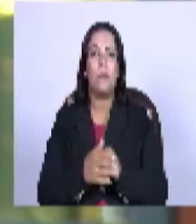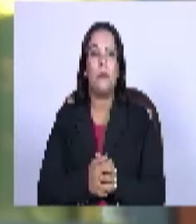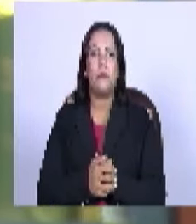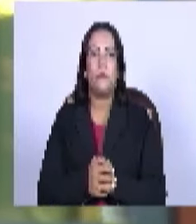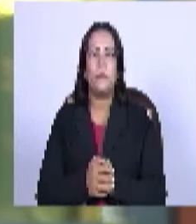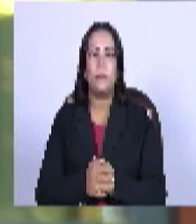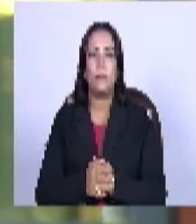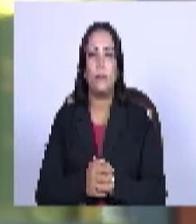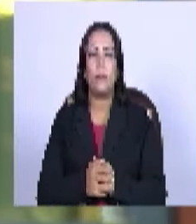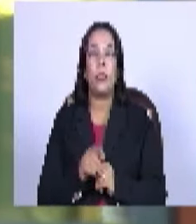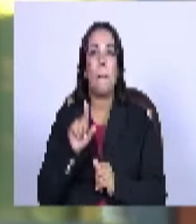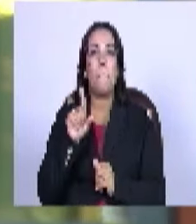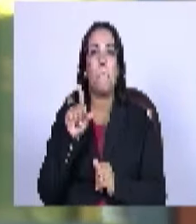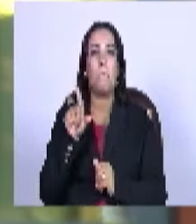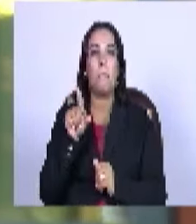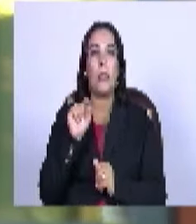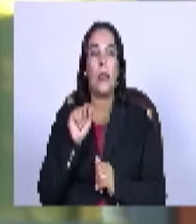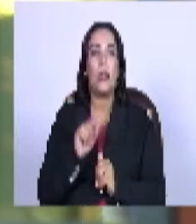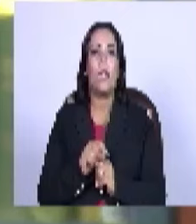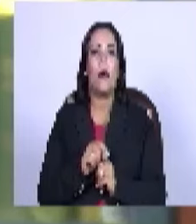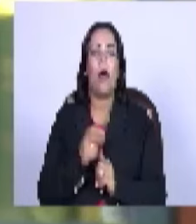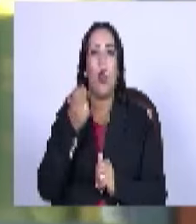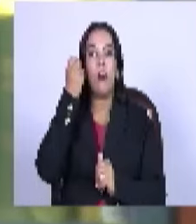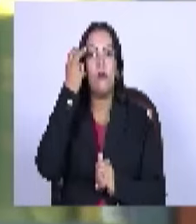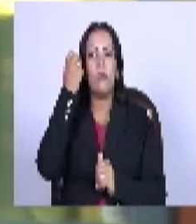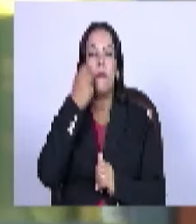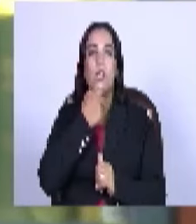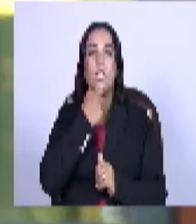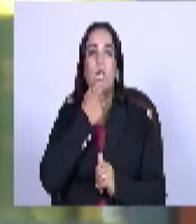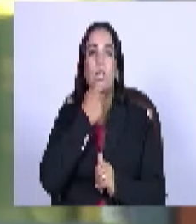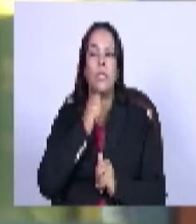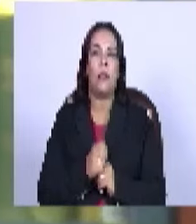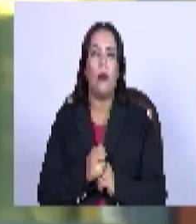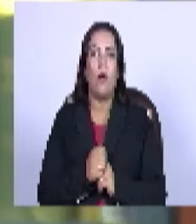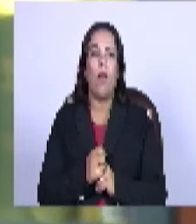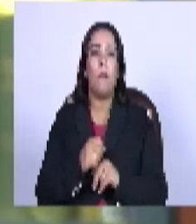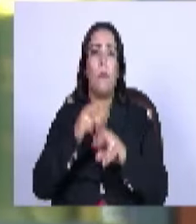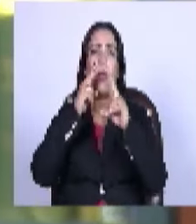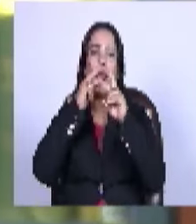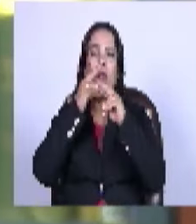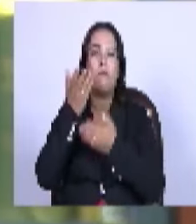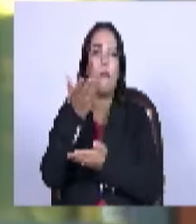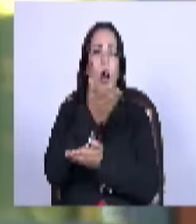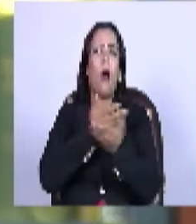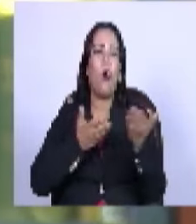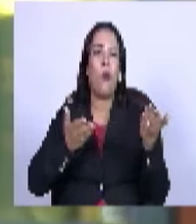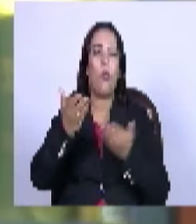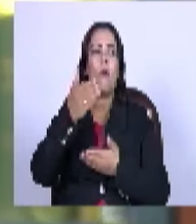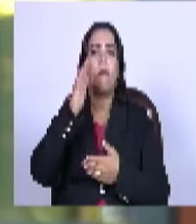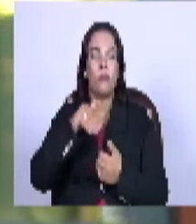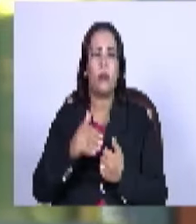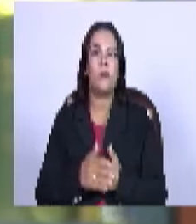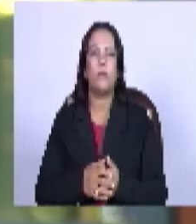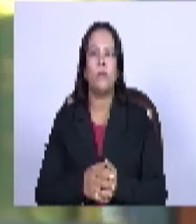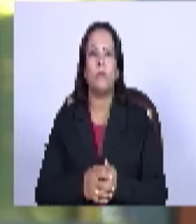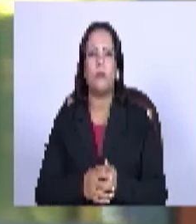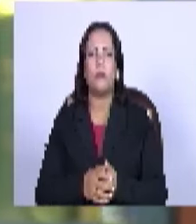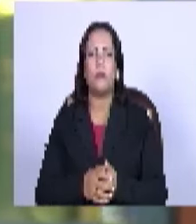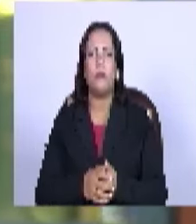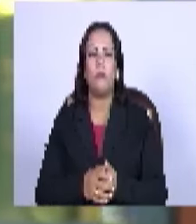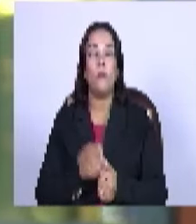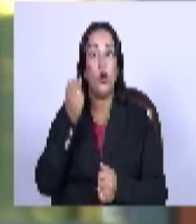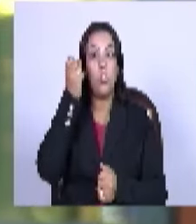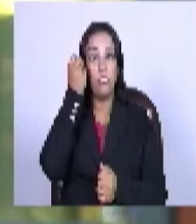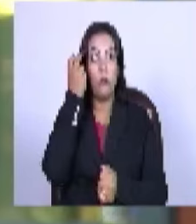عباره من الثقافه الانجليزيه يعني كلام دايما يتداول في